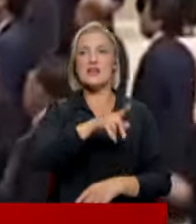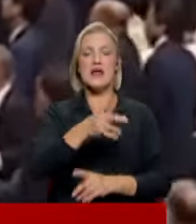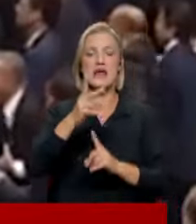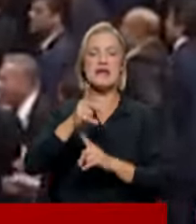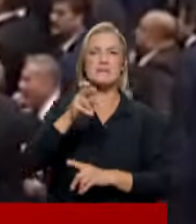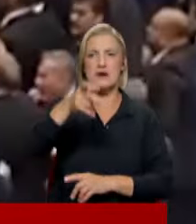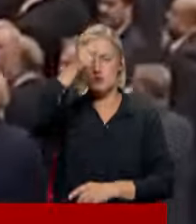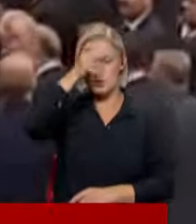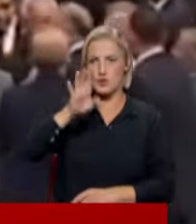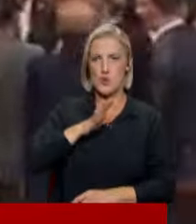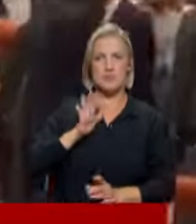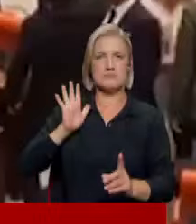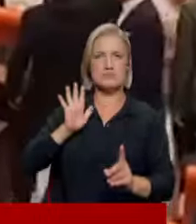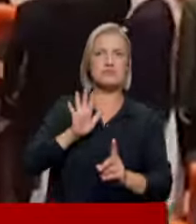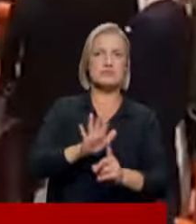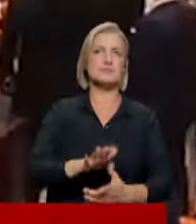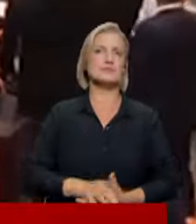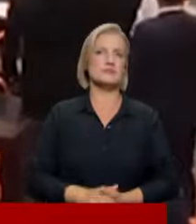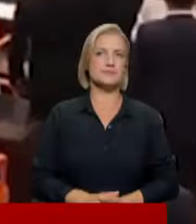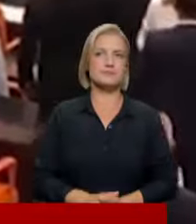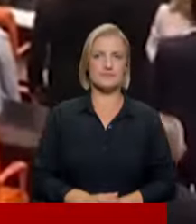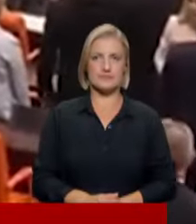İYİ Partili Türkoğlu'nun üzerine yürüdü.